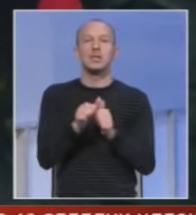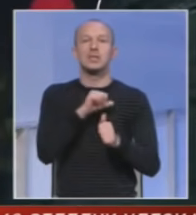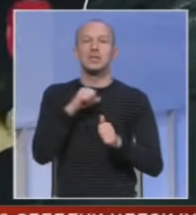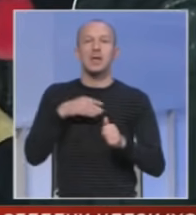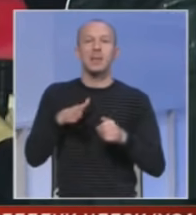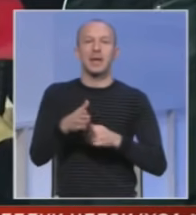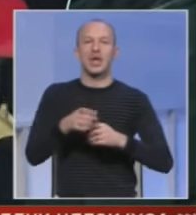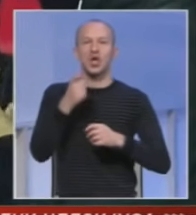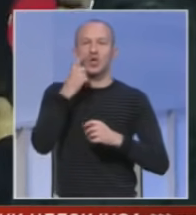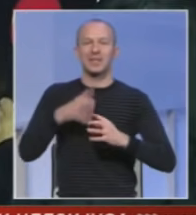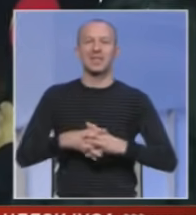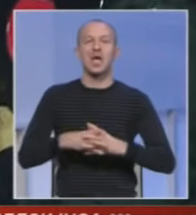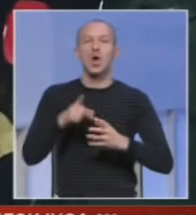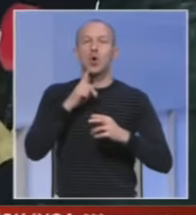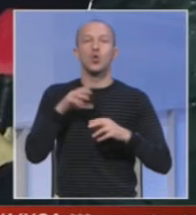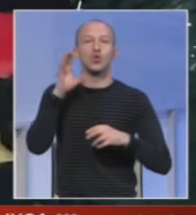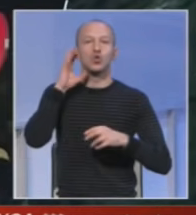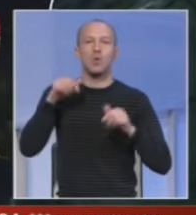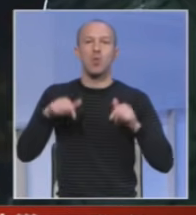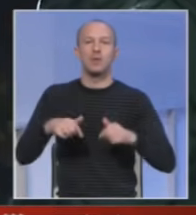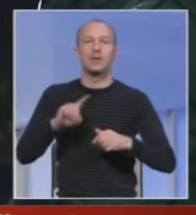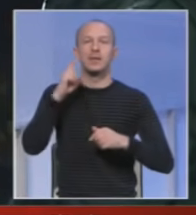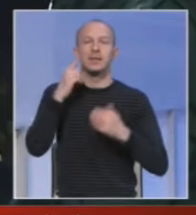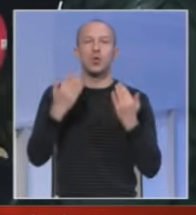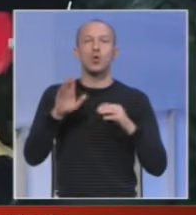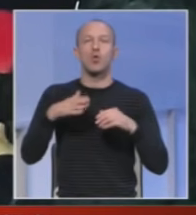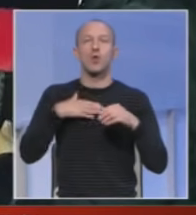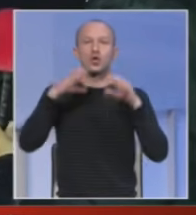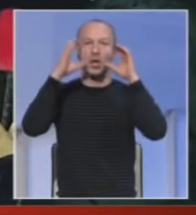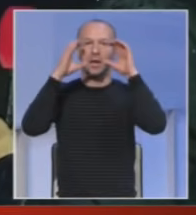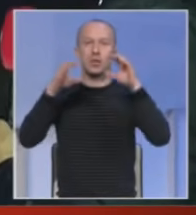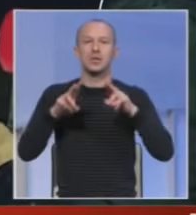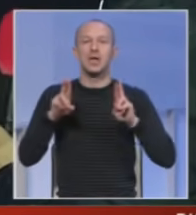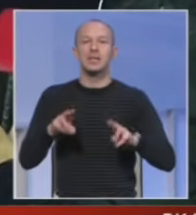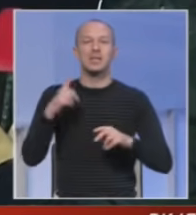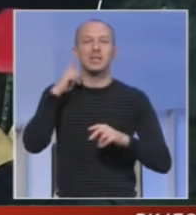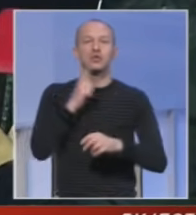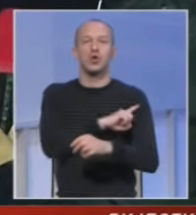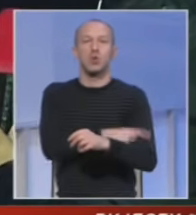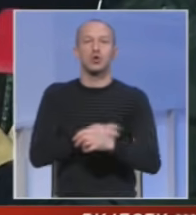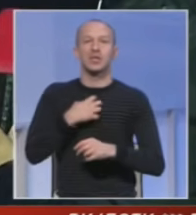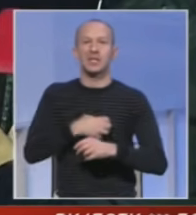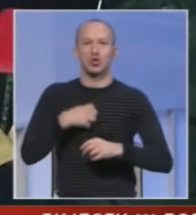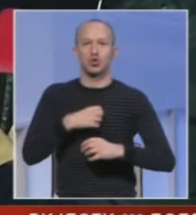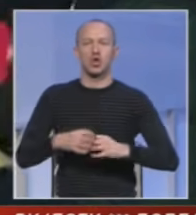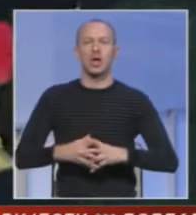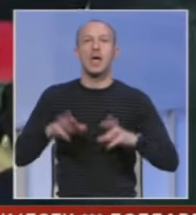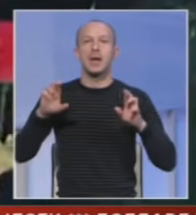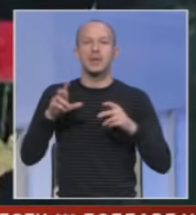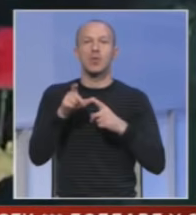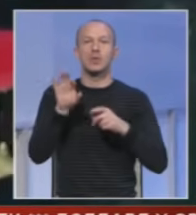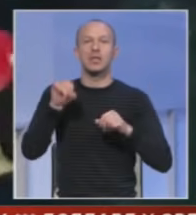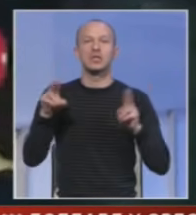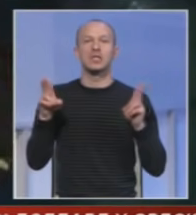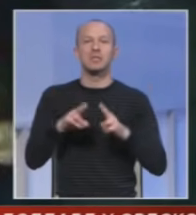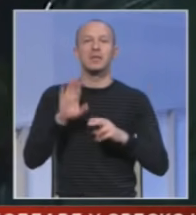tok rijeke željeznice koju evo čujemo mi ovdje, ja ne znam koliko mogu naši gledalci, zaista zvuči moćno, zastrašujuće. Nadamo se da će